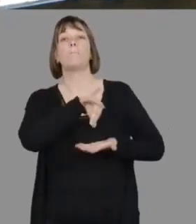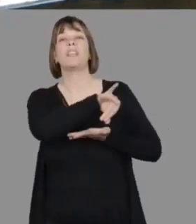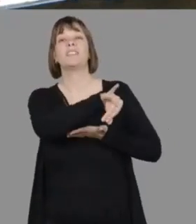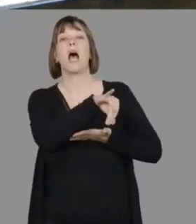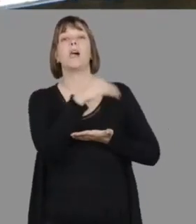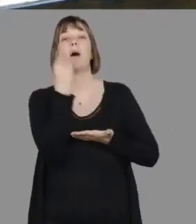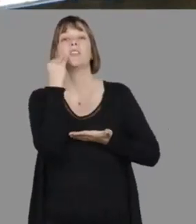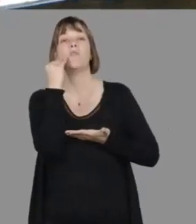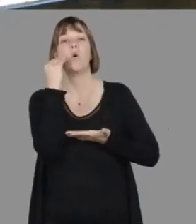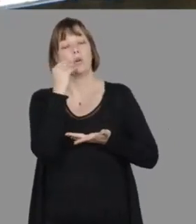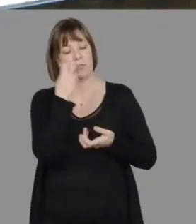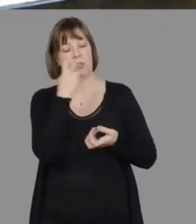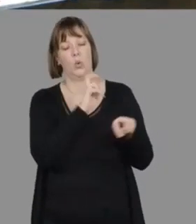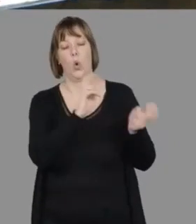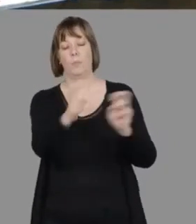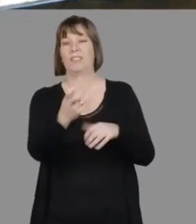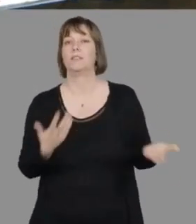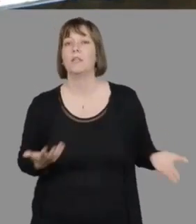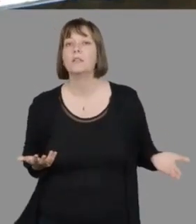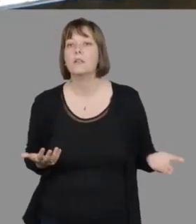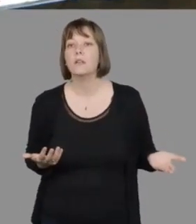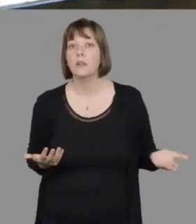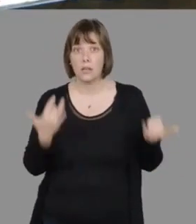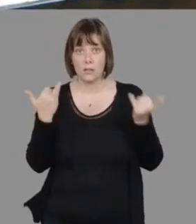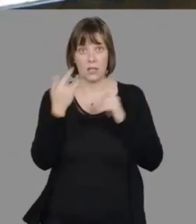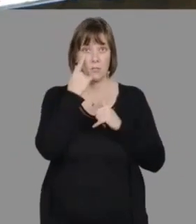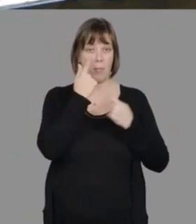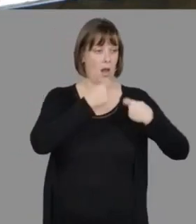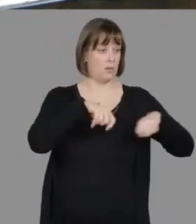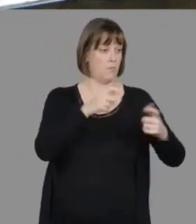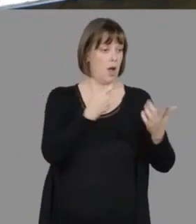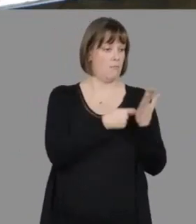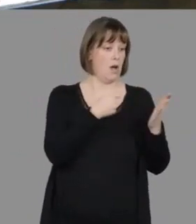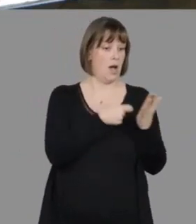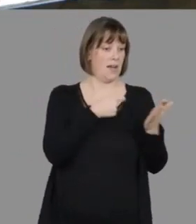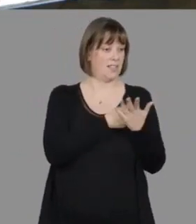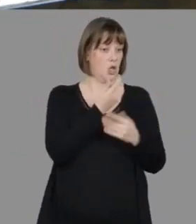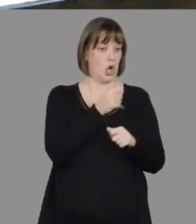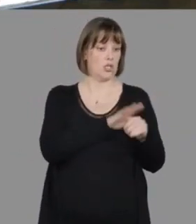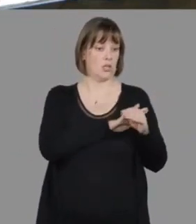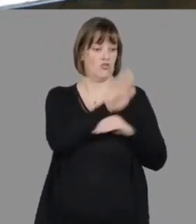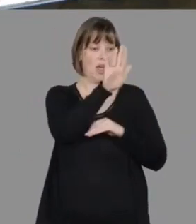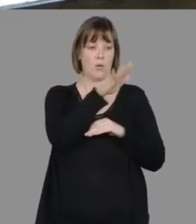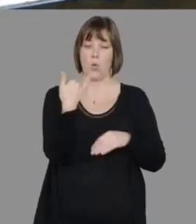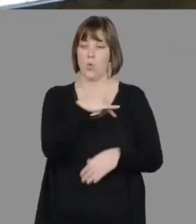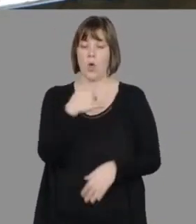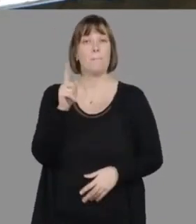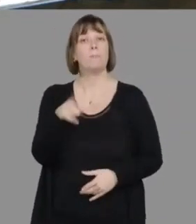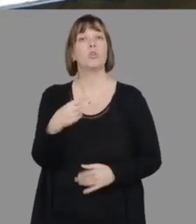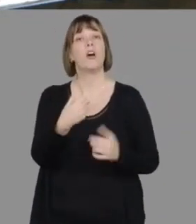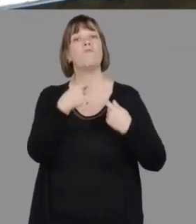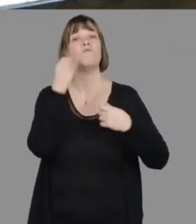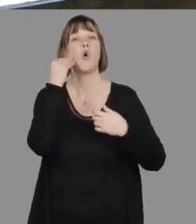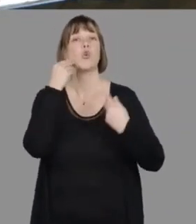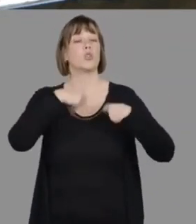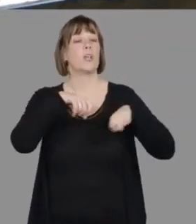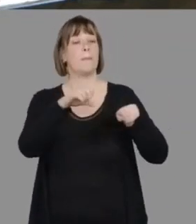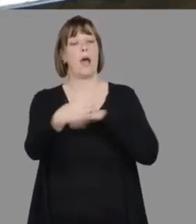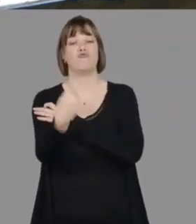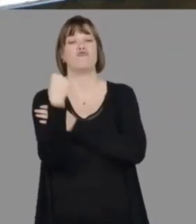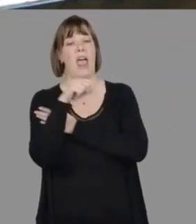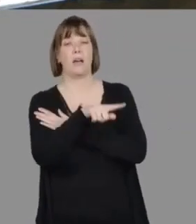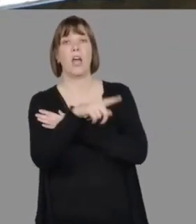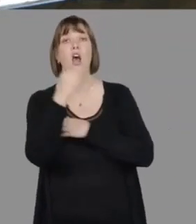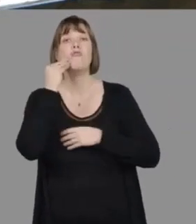Wohnen um. Angesichts der Baupreiskostensteigerungen stärken wir den Wohnungsbau und stellen mit Wohnen in München